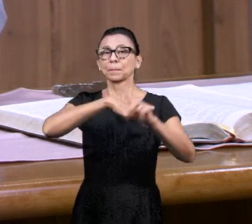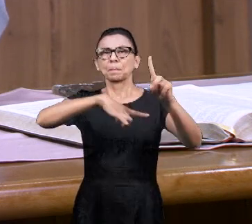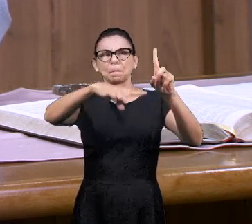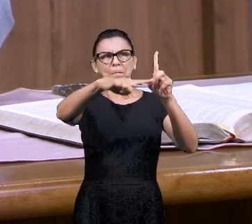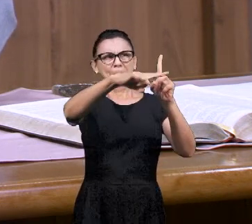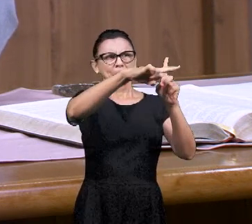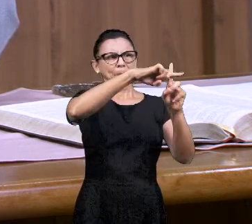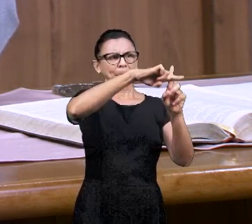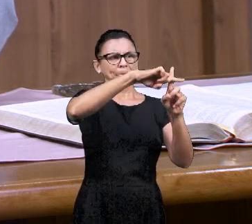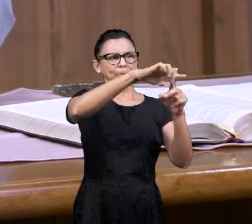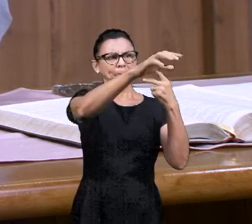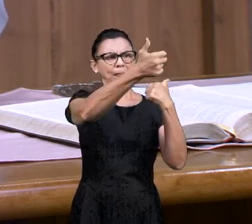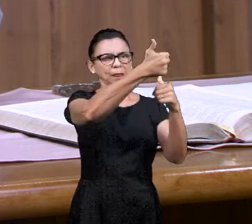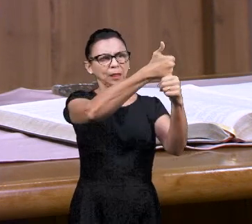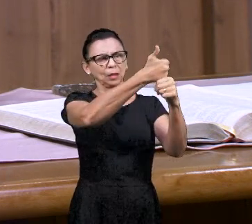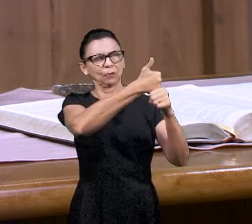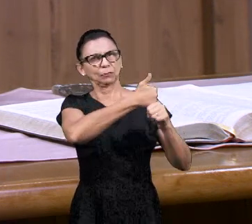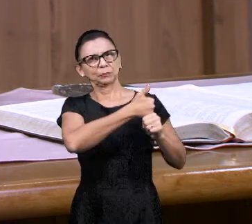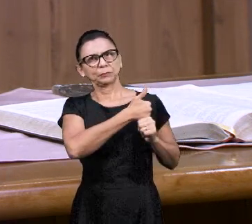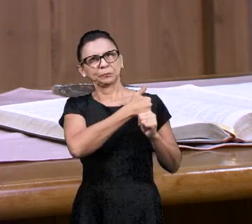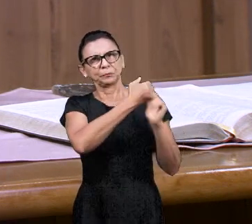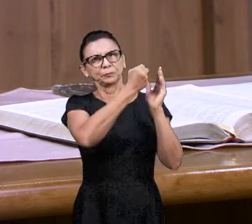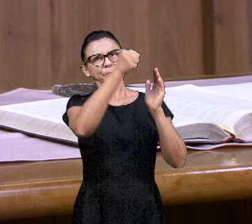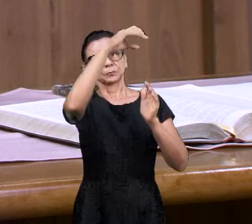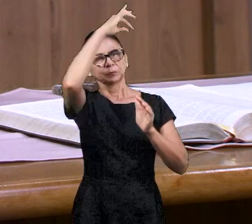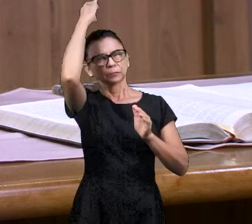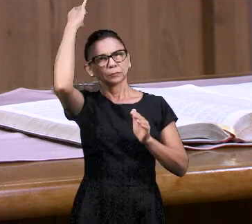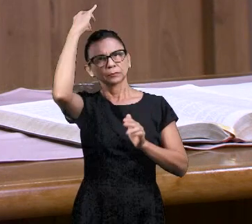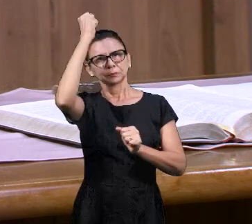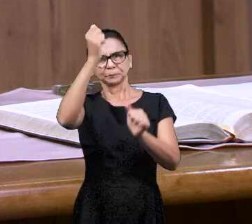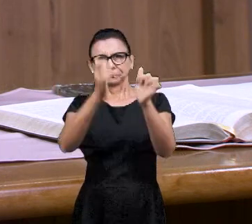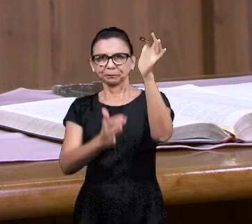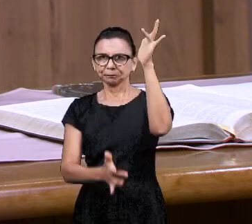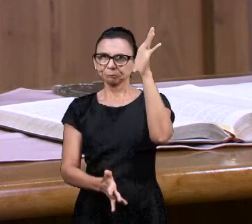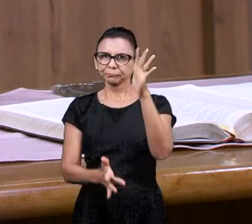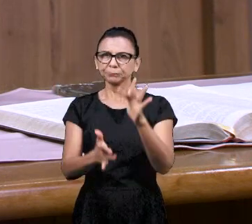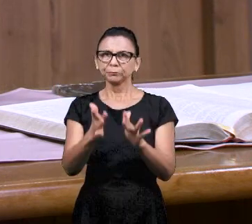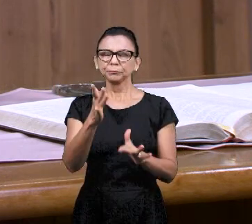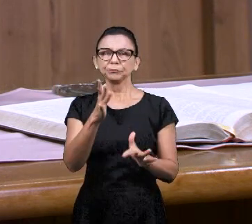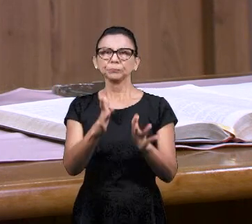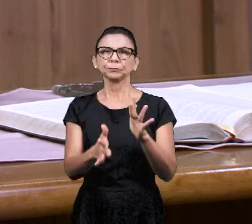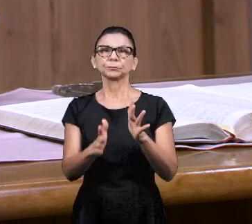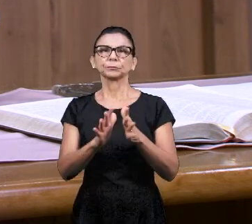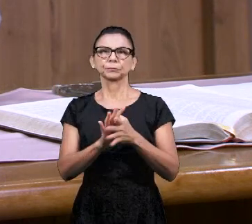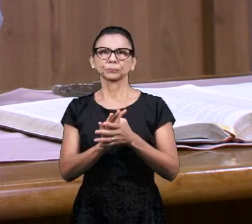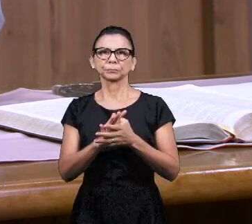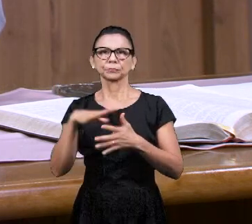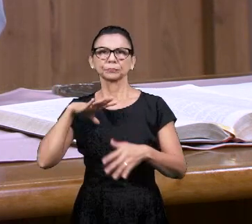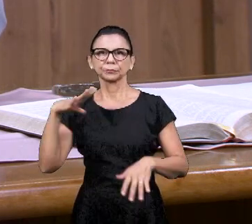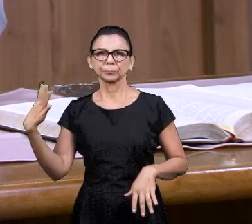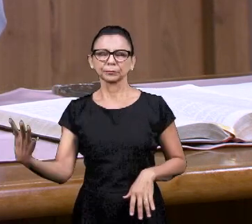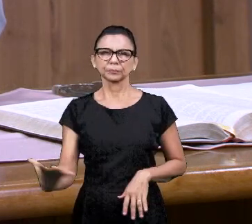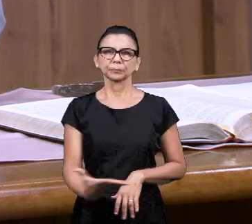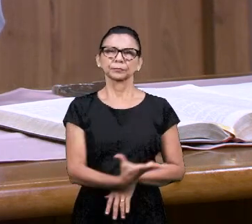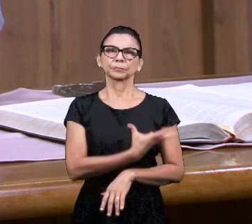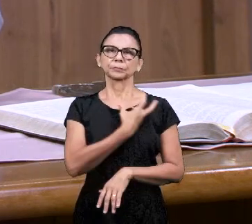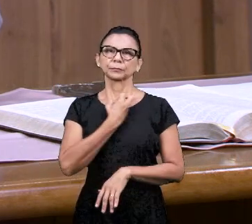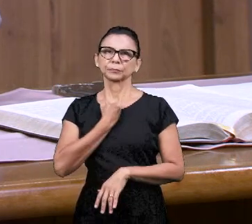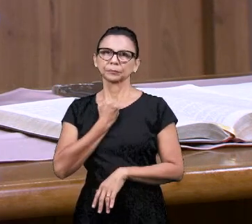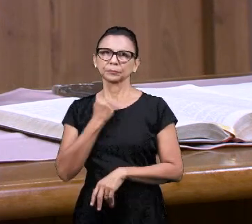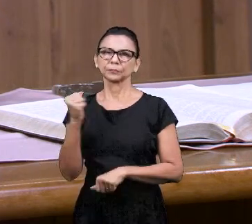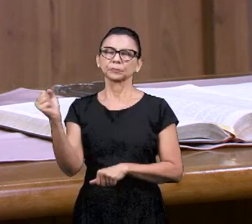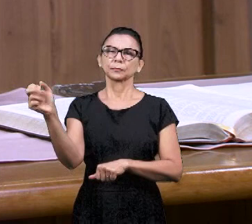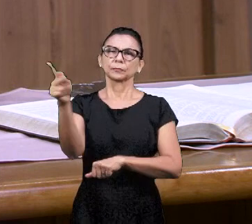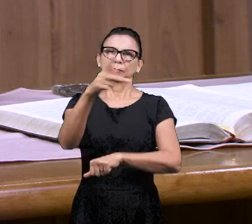du Calvaire, il a versé son Saint-Esprit et il nous a rachetés, il a racheté pour lui des